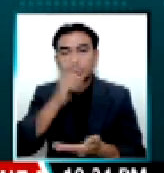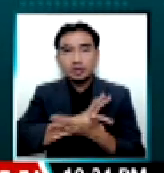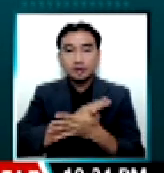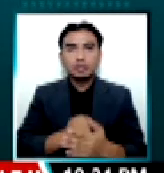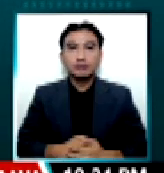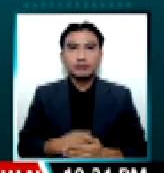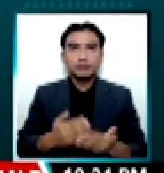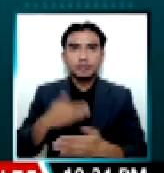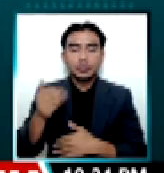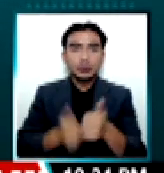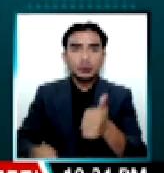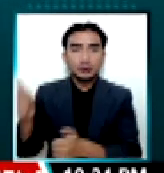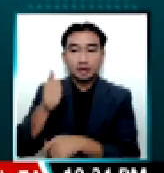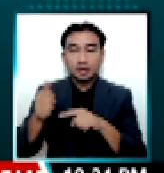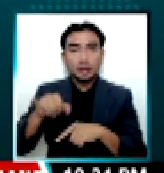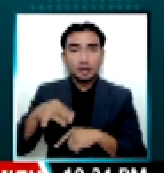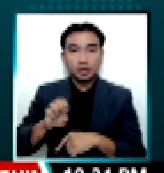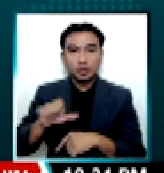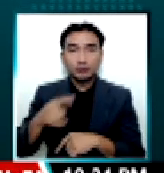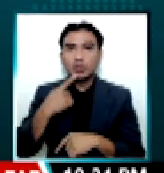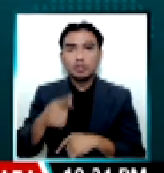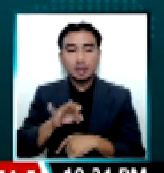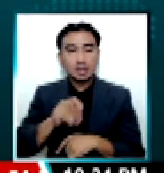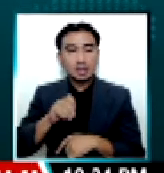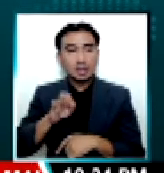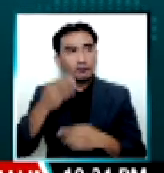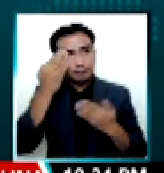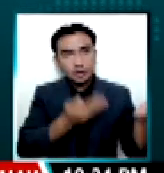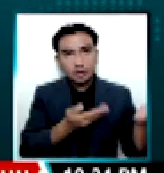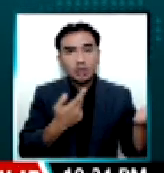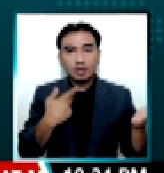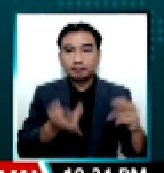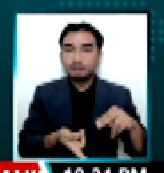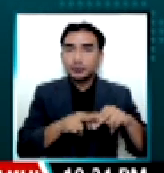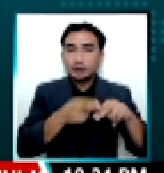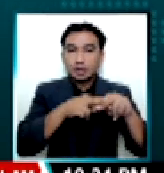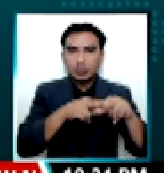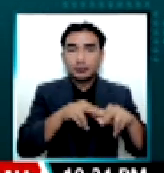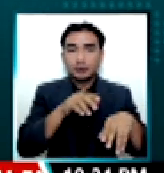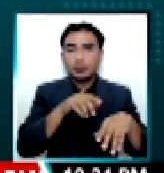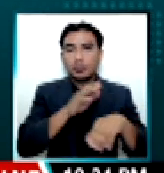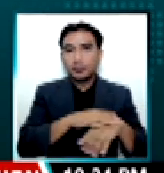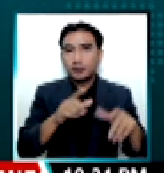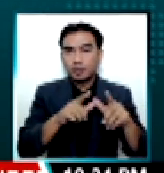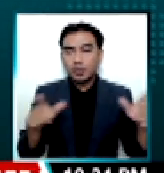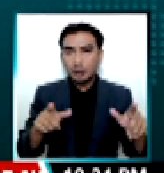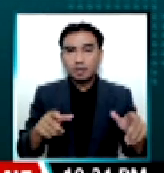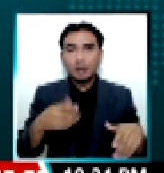Chairman Congressman Joey Salceda ang IATF sa pagtataas ng alert levels. Ang magiging resulta raw nito, pagkagutom